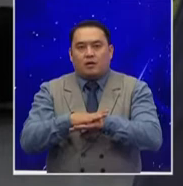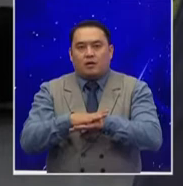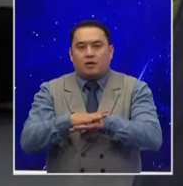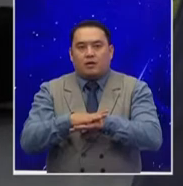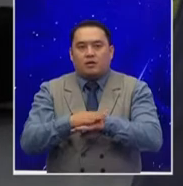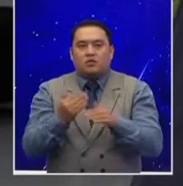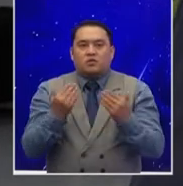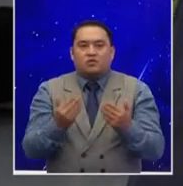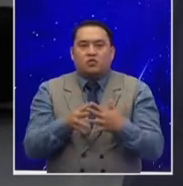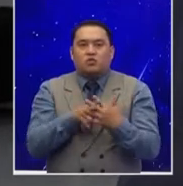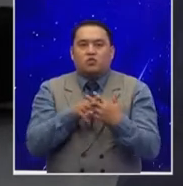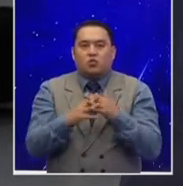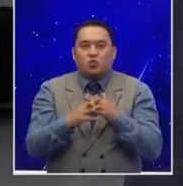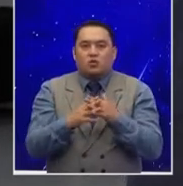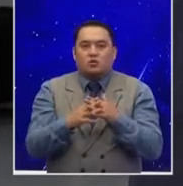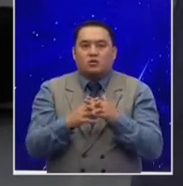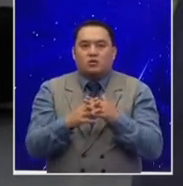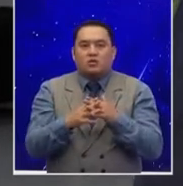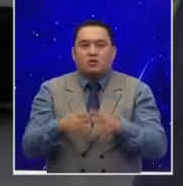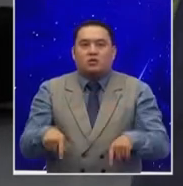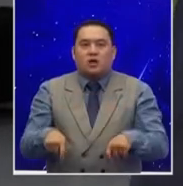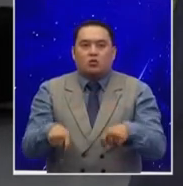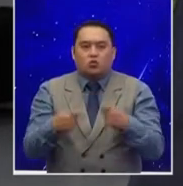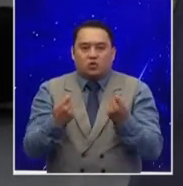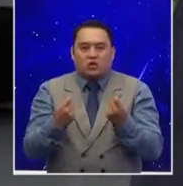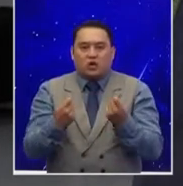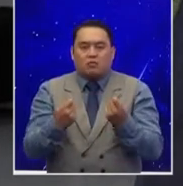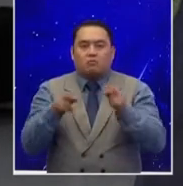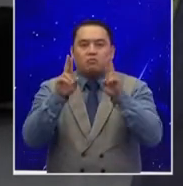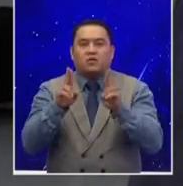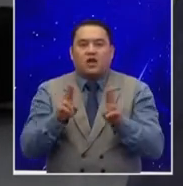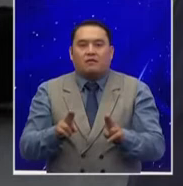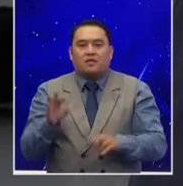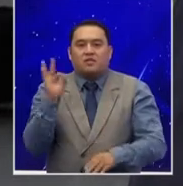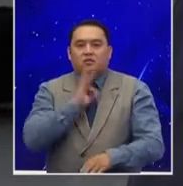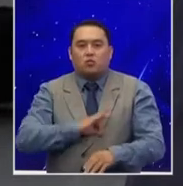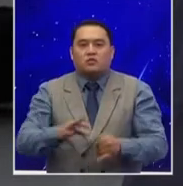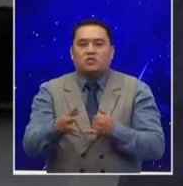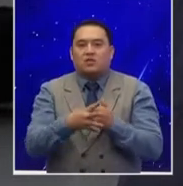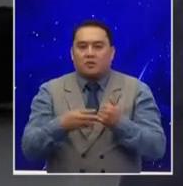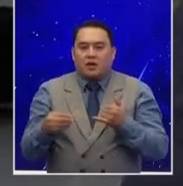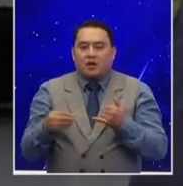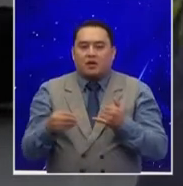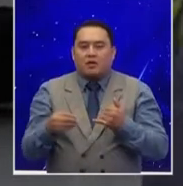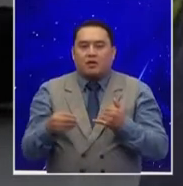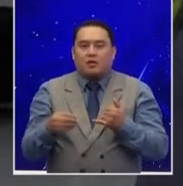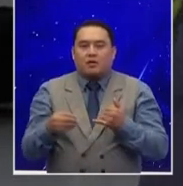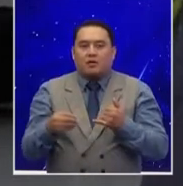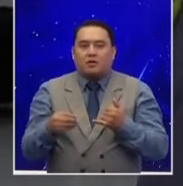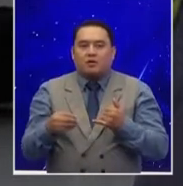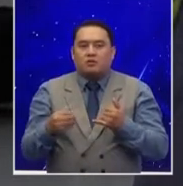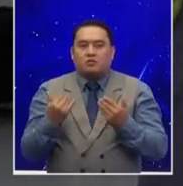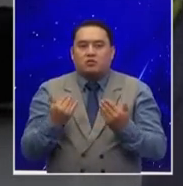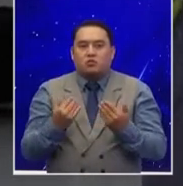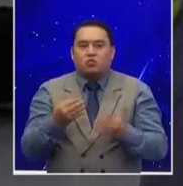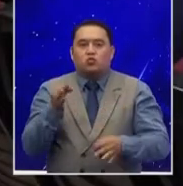акиматами населенных пунктов, там, сельских округов нарушены правила или требования земельного законодательства, к чему сейчас вот идут